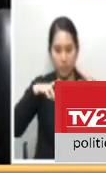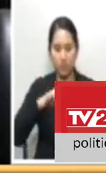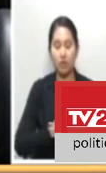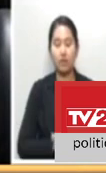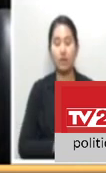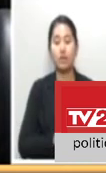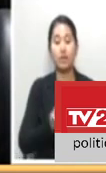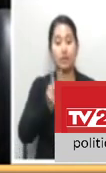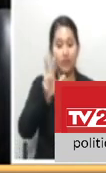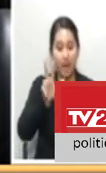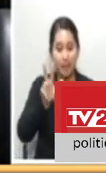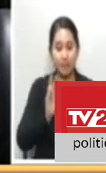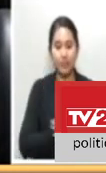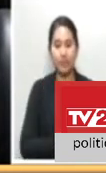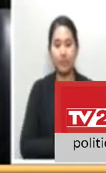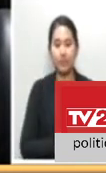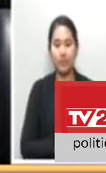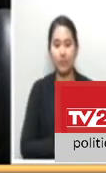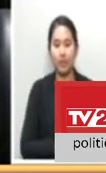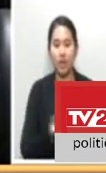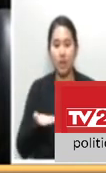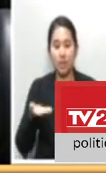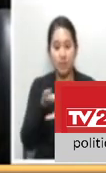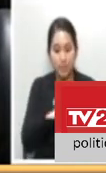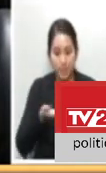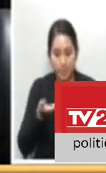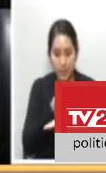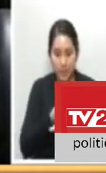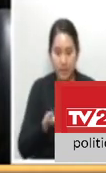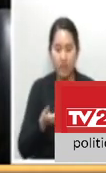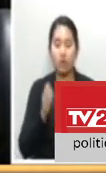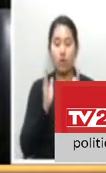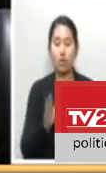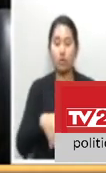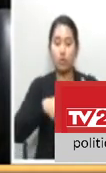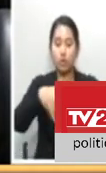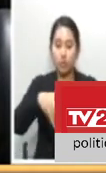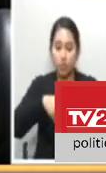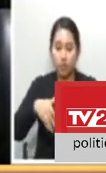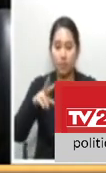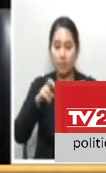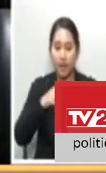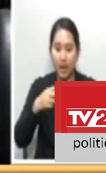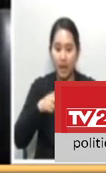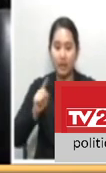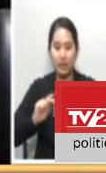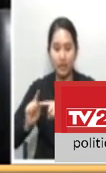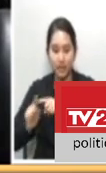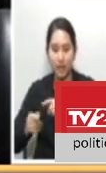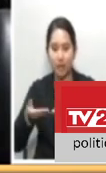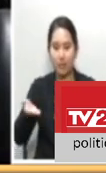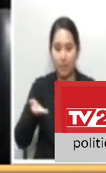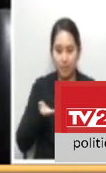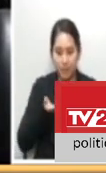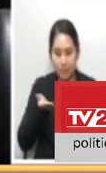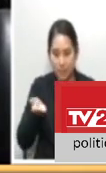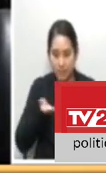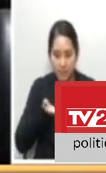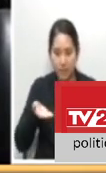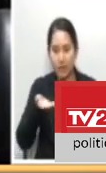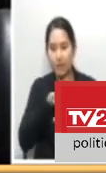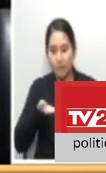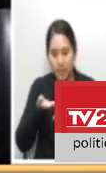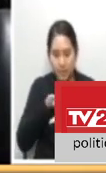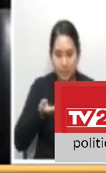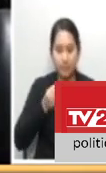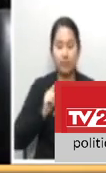3. ให้นำเอาข้อหารือความเดือดร้อนของพี่น้องประชาชนที่สมาชิกสภาผู้แทนราษฎรนำมาหารือในส